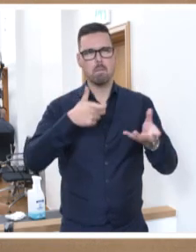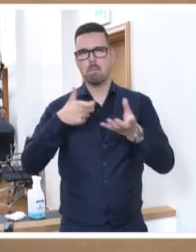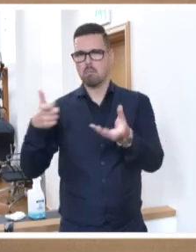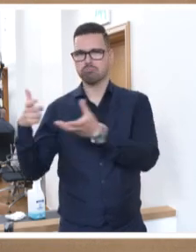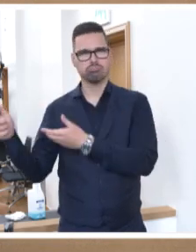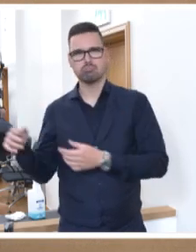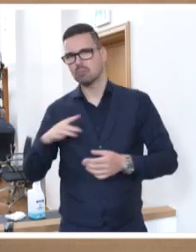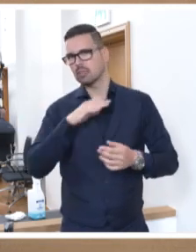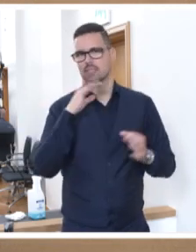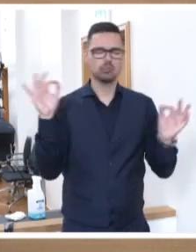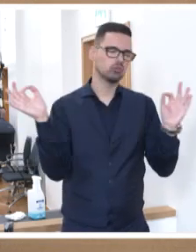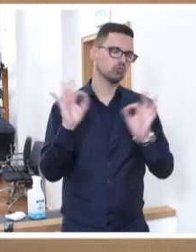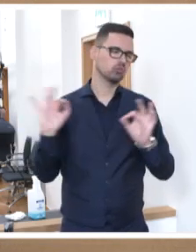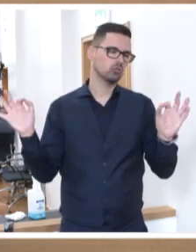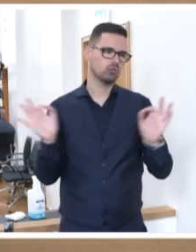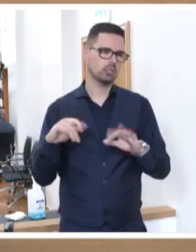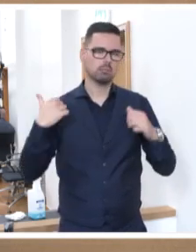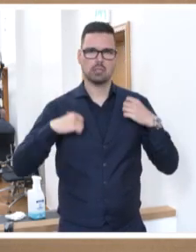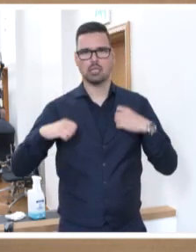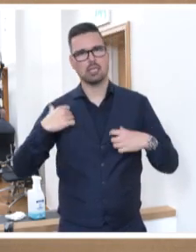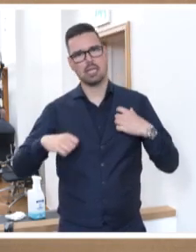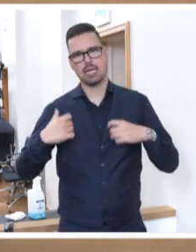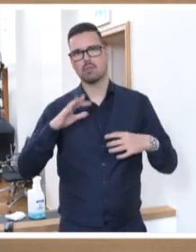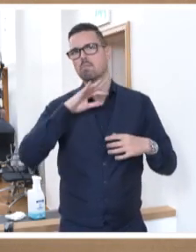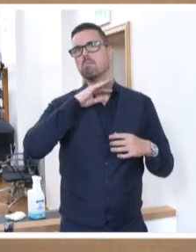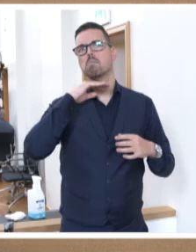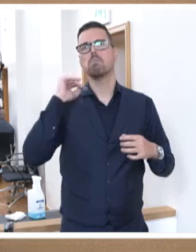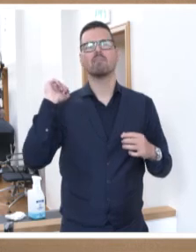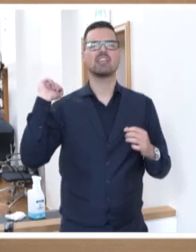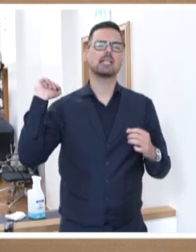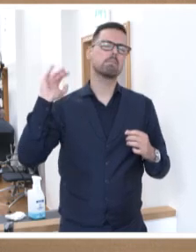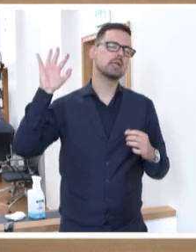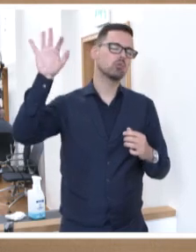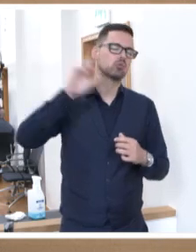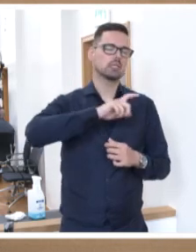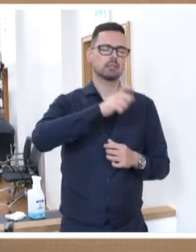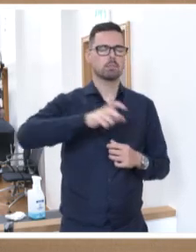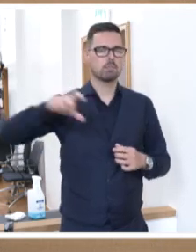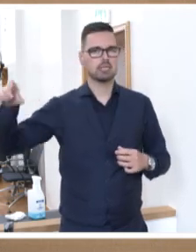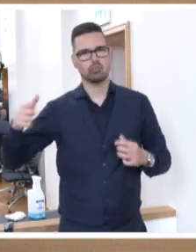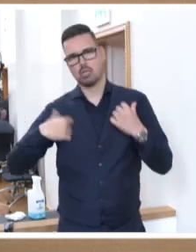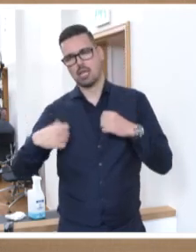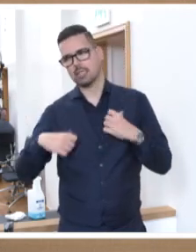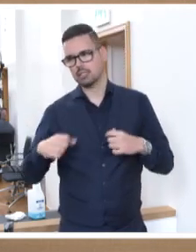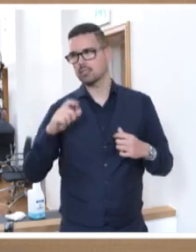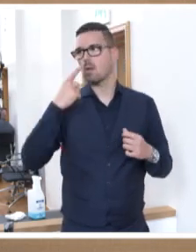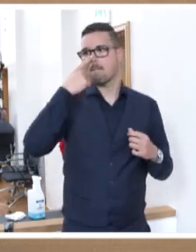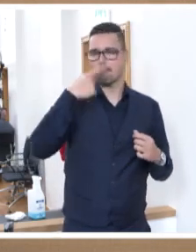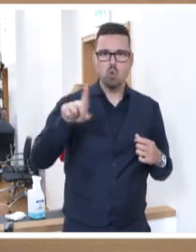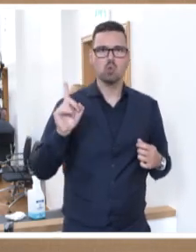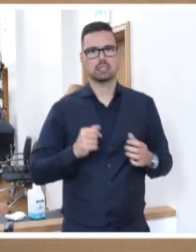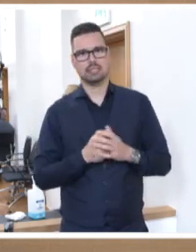und damit unendliches Leid über Millionen von Menschen gebracht hat. Putin handelt nach